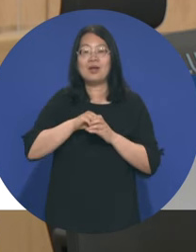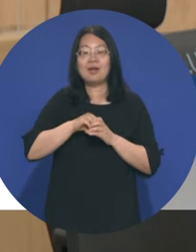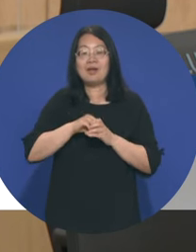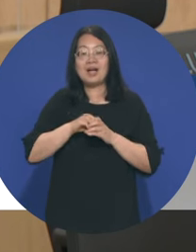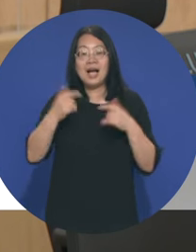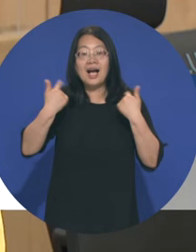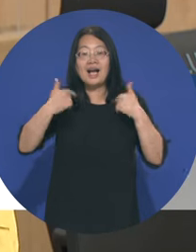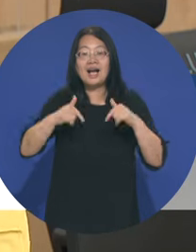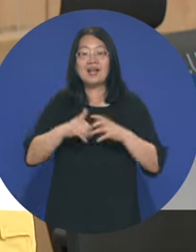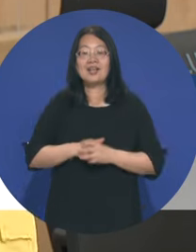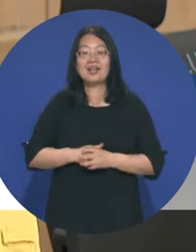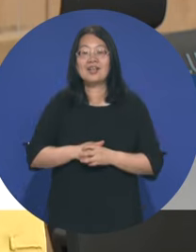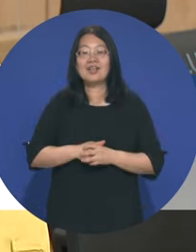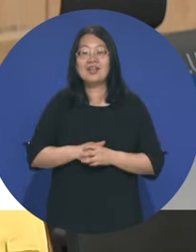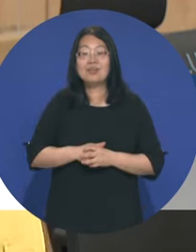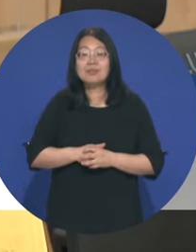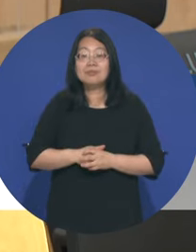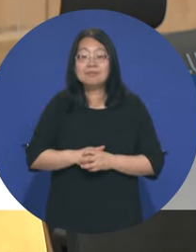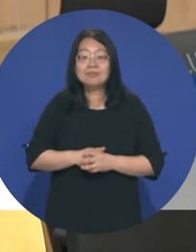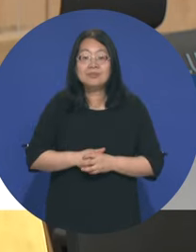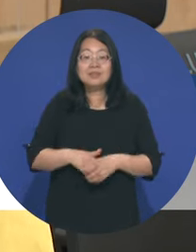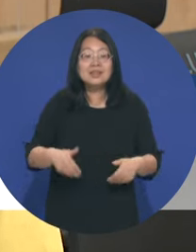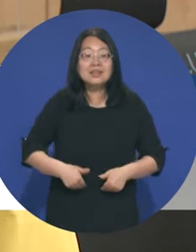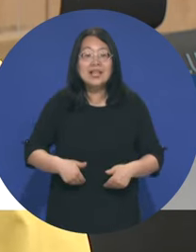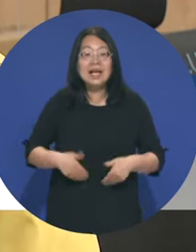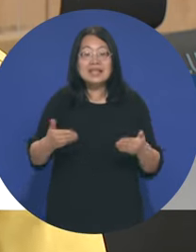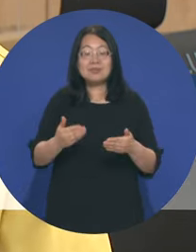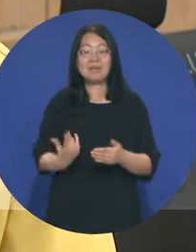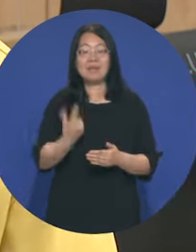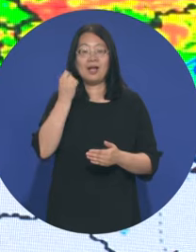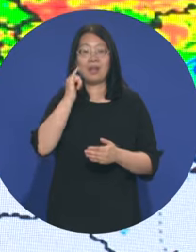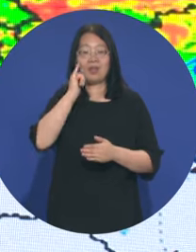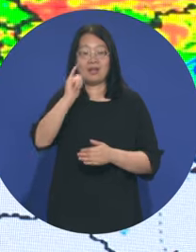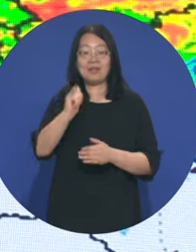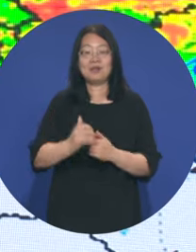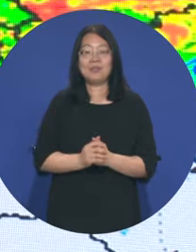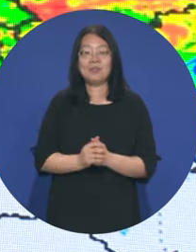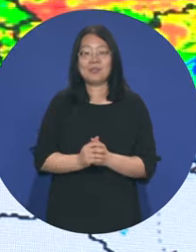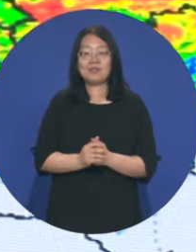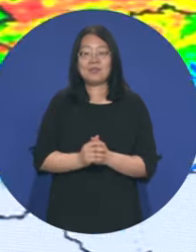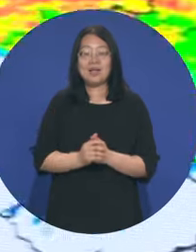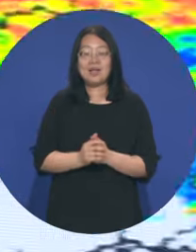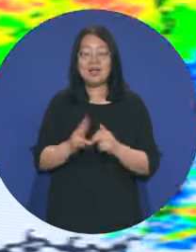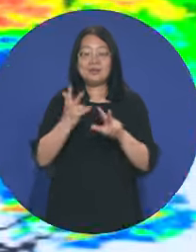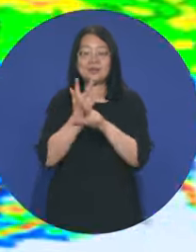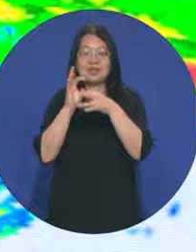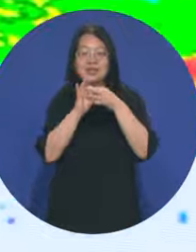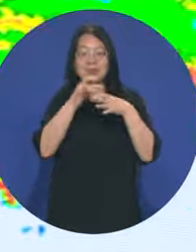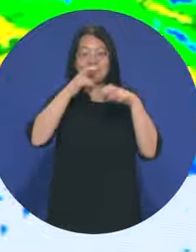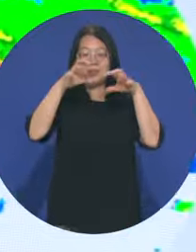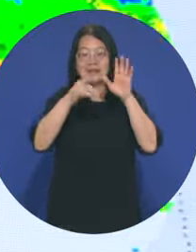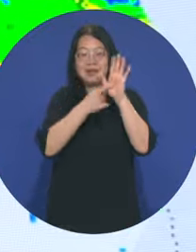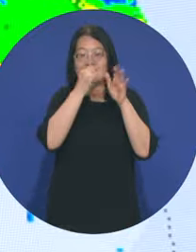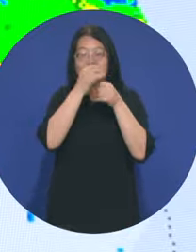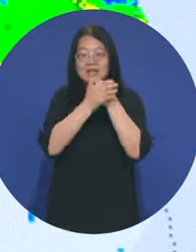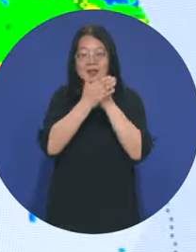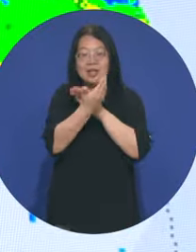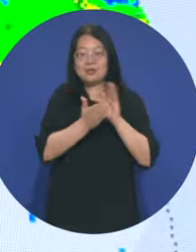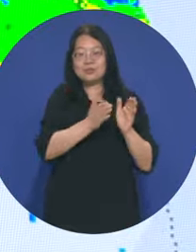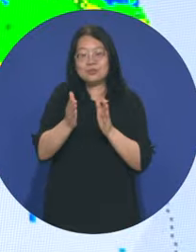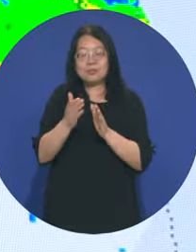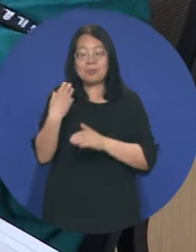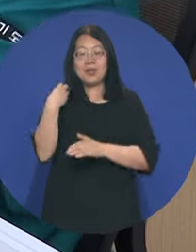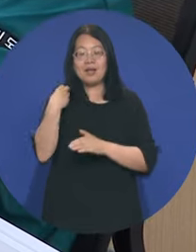포함해서 언제든지 신뢰를 조금 필요한지 발휘하러 갈수 있도록. 도는 이번 주 내내 비예보가 있는 만큼 대비